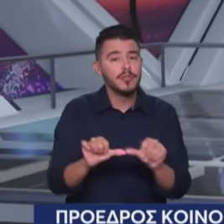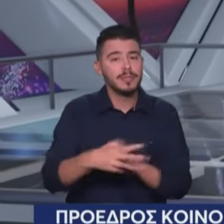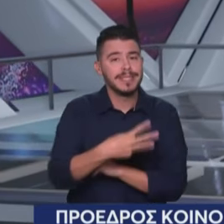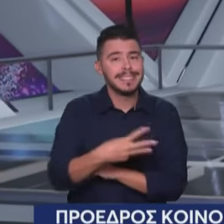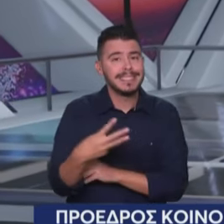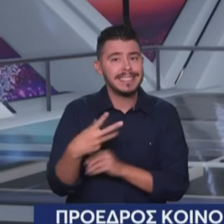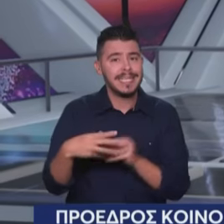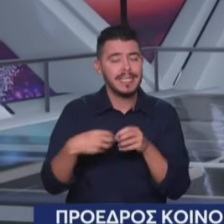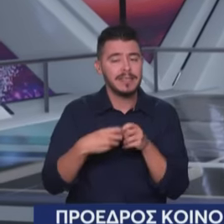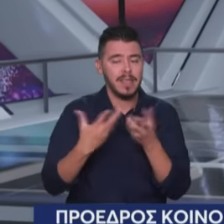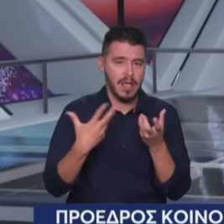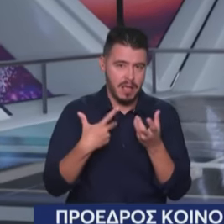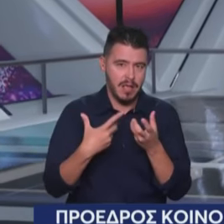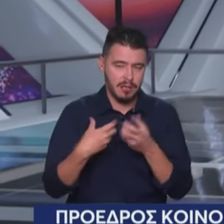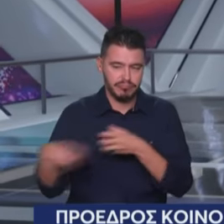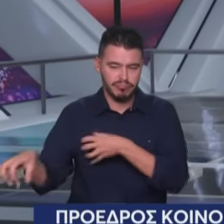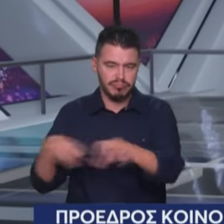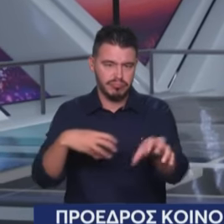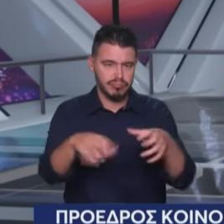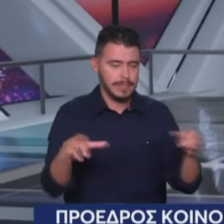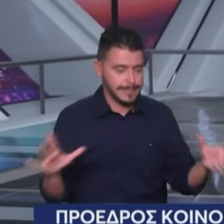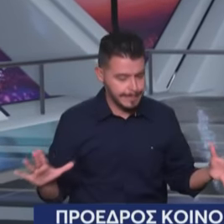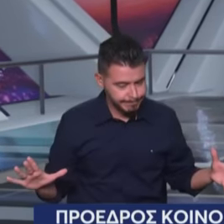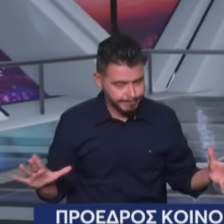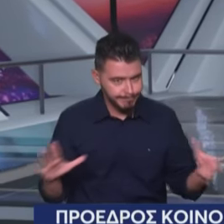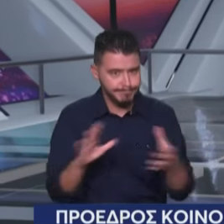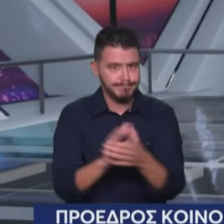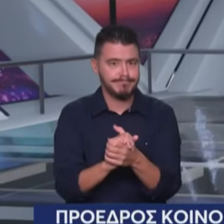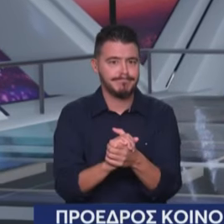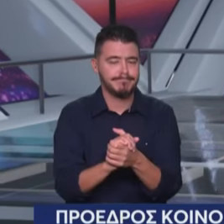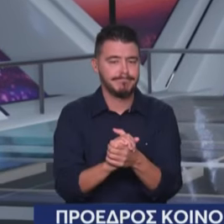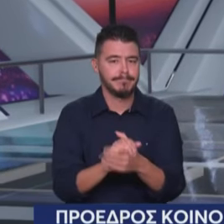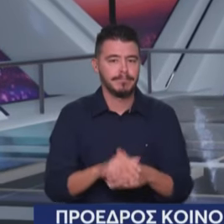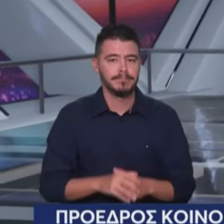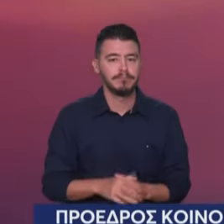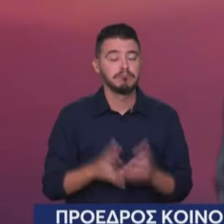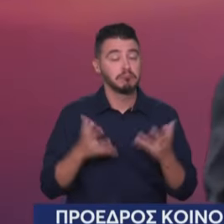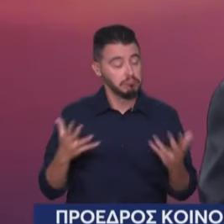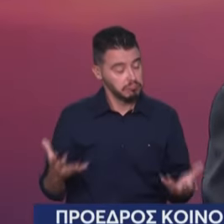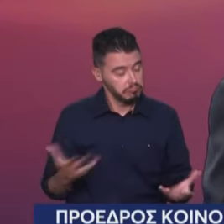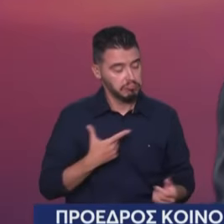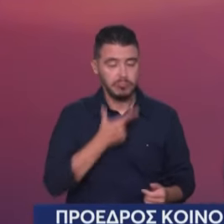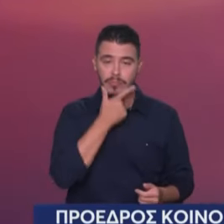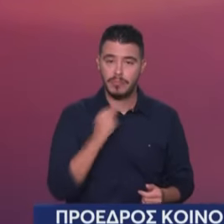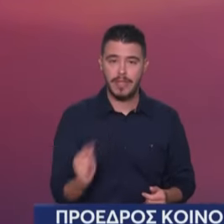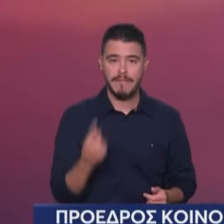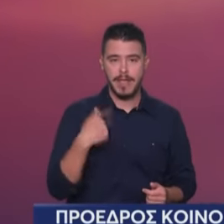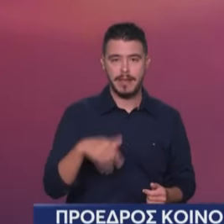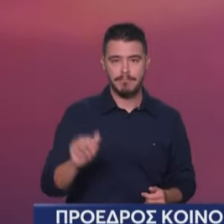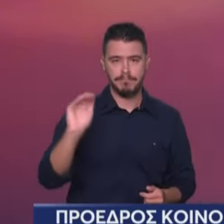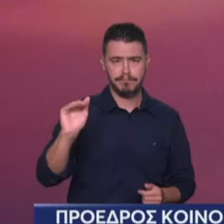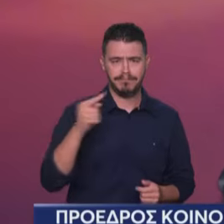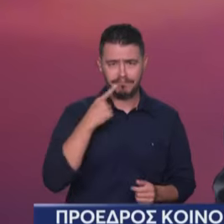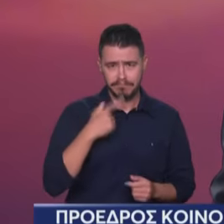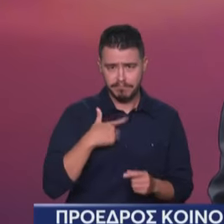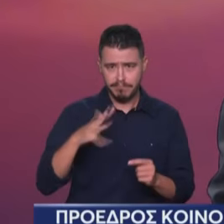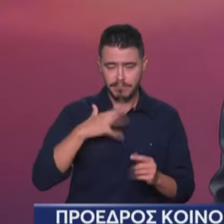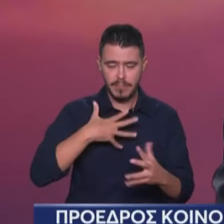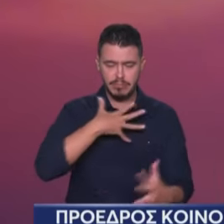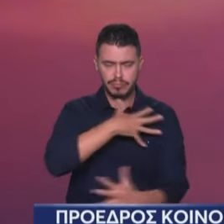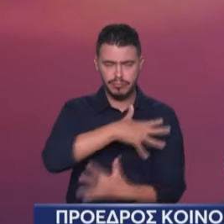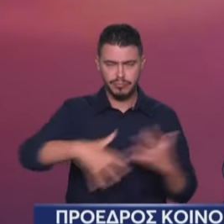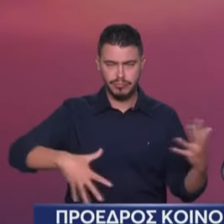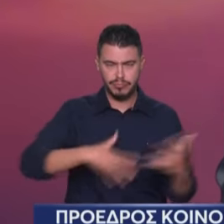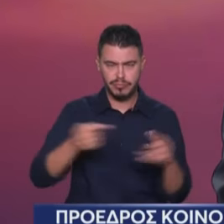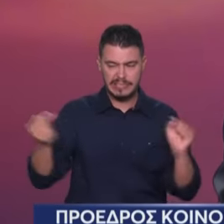να υπηρετήσουν τη στρατηγική της συμπόρευσης των προοδευτικών το δυνάμεων. Το πιάνω όπως το λέτε. Μάλιστα. Για να δούμε την ένταση. Mm-hmm. Την ένταση της έντασης,